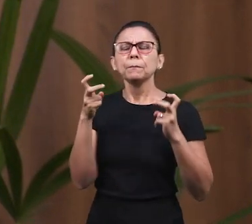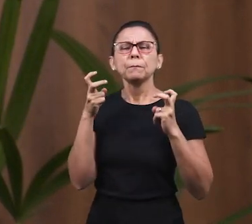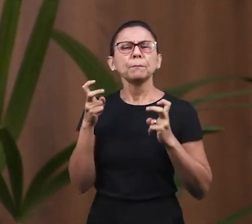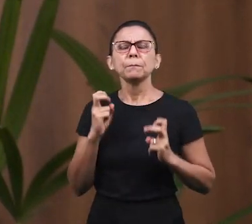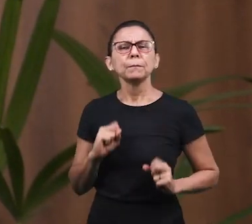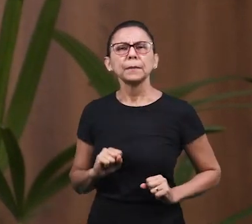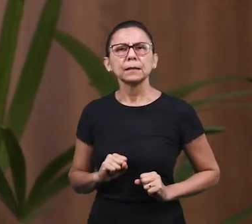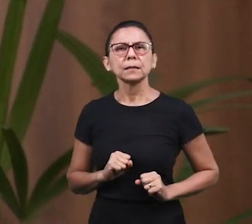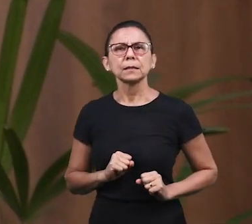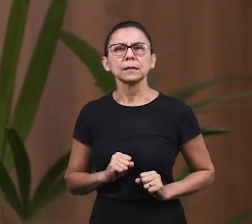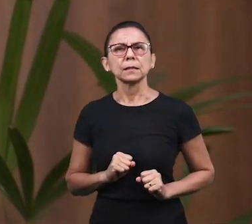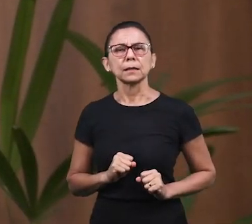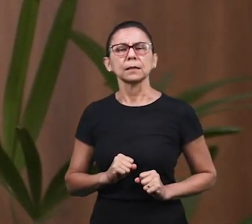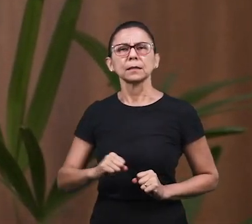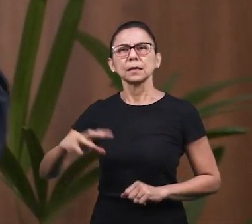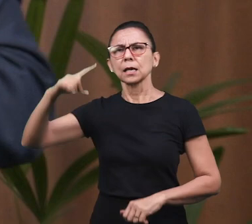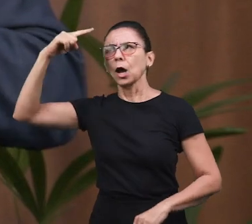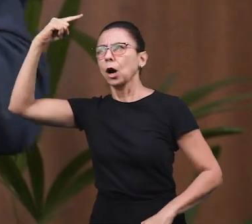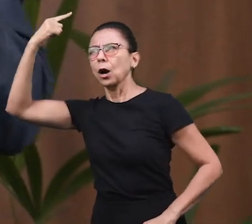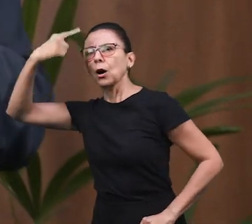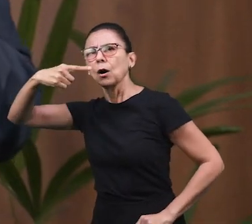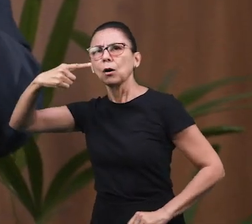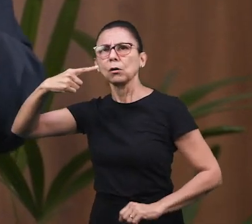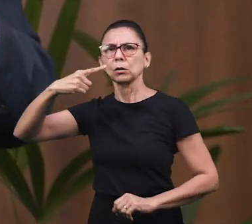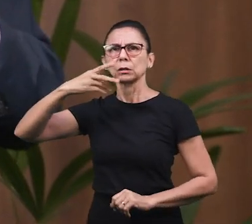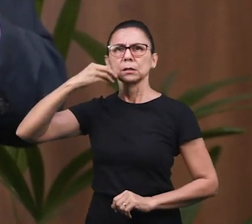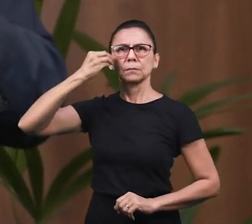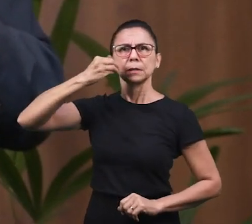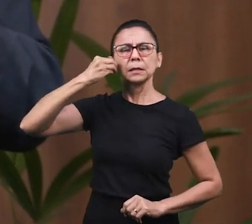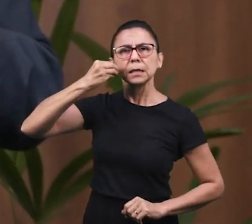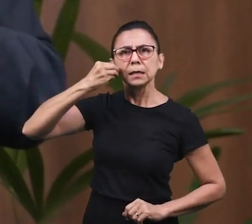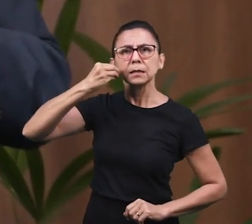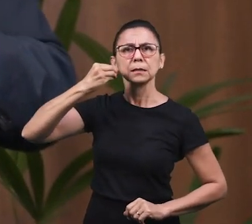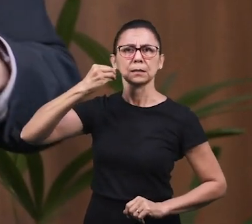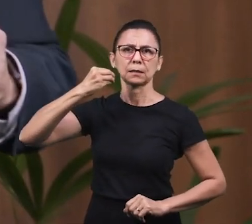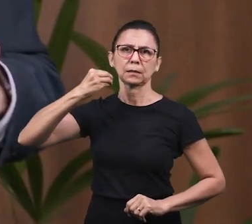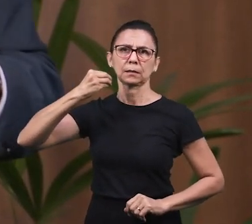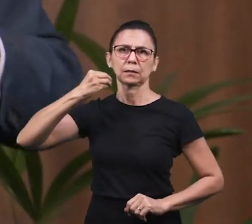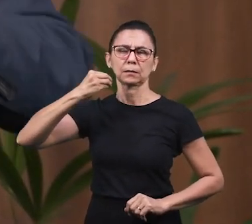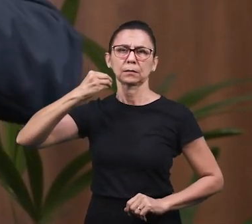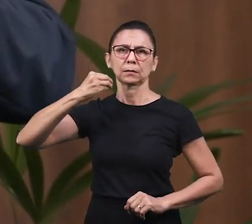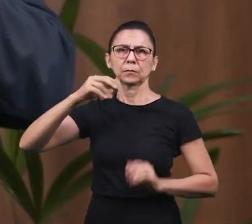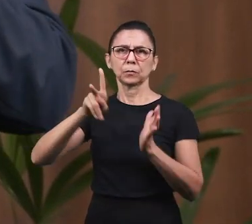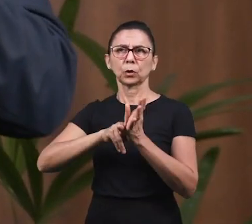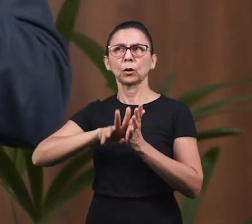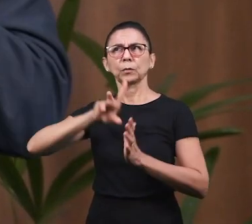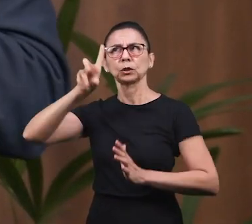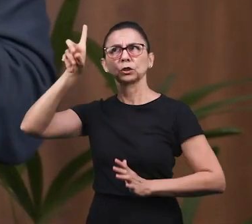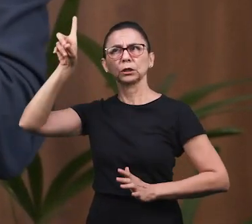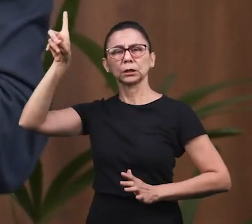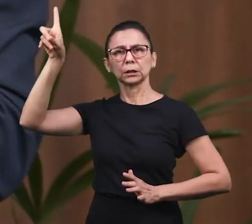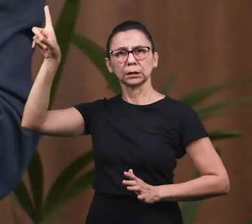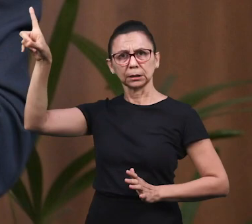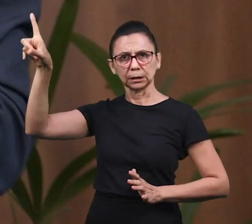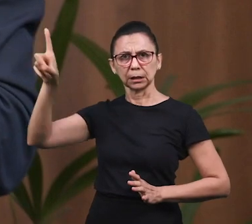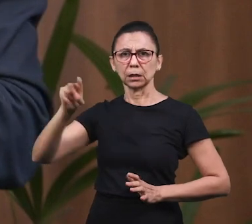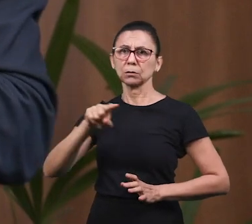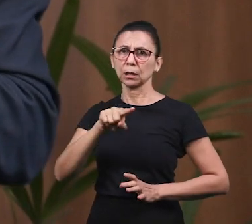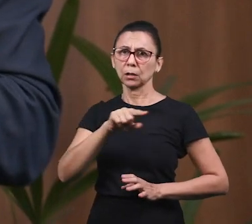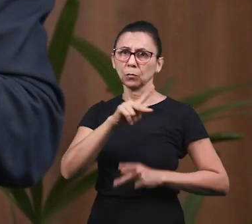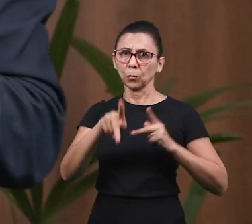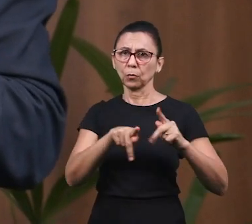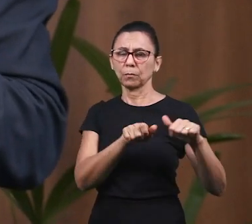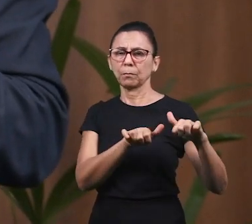donc cette expérience avec le tabernacle a continué après l'arrivée de la